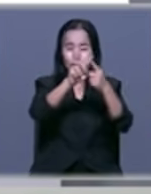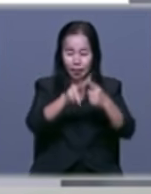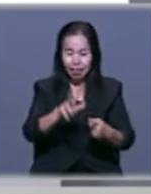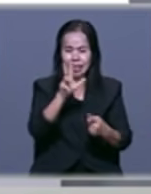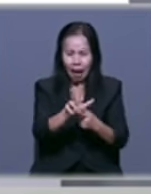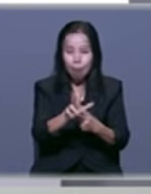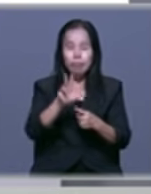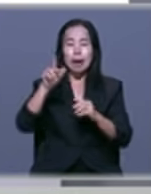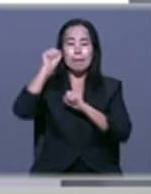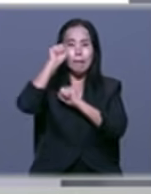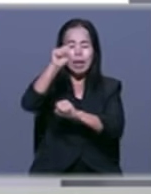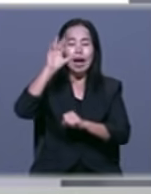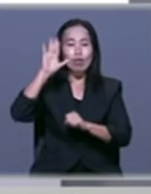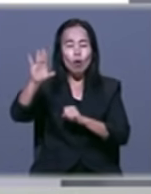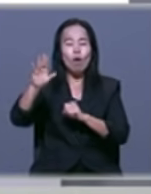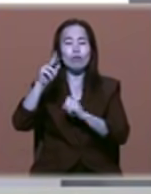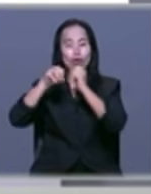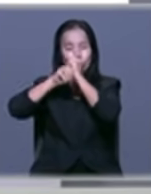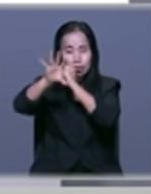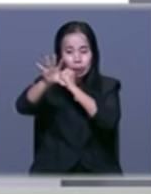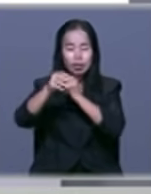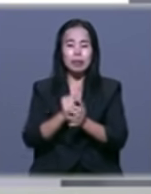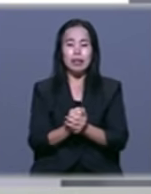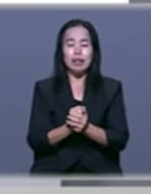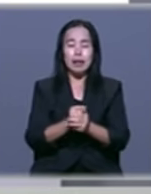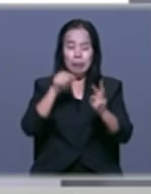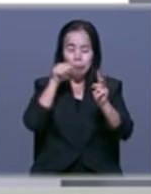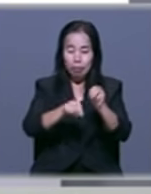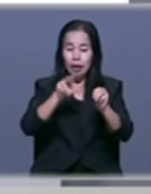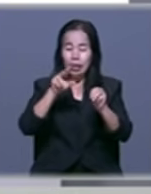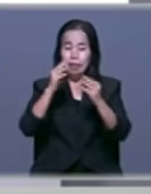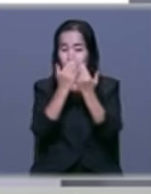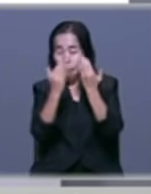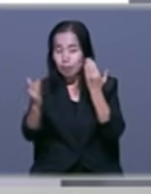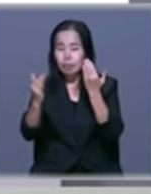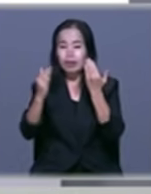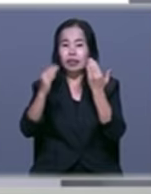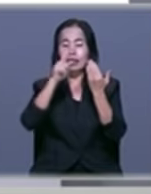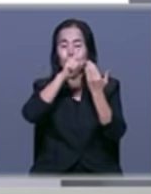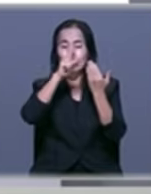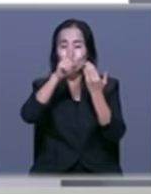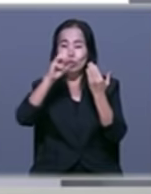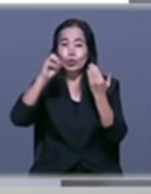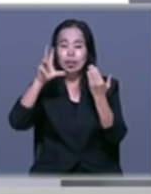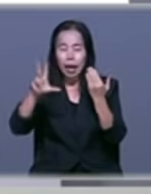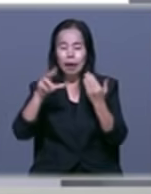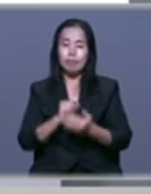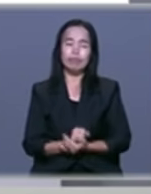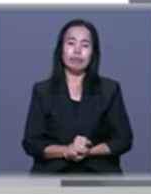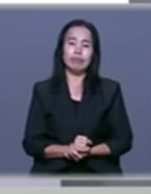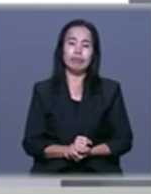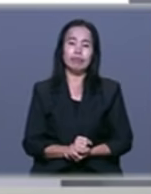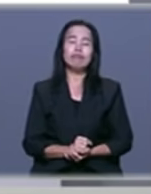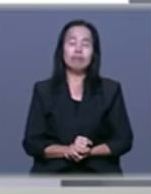ช.ฉบับที่97นะแก้ไขเพิ่มเติมโดยประกาศคสช.ฉบับที่103เนี่ยนะฮะ